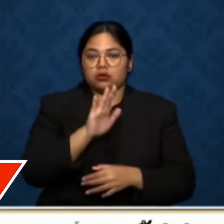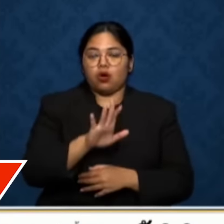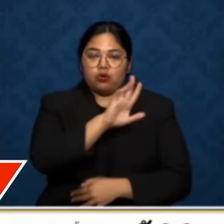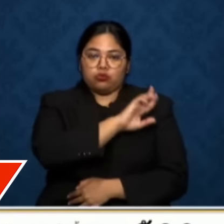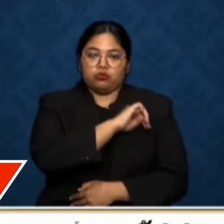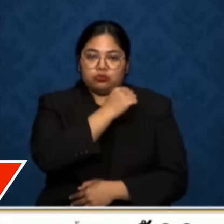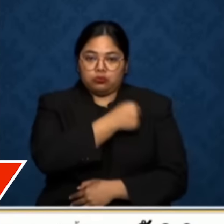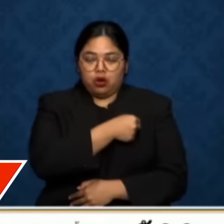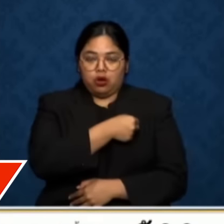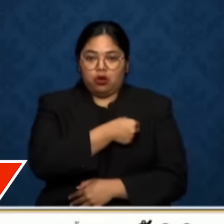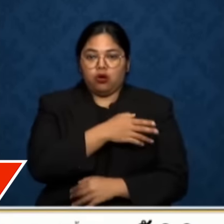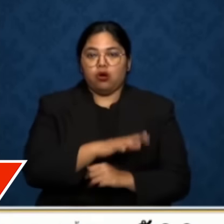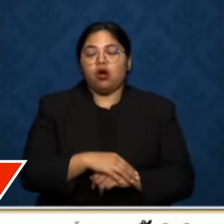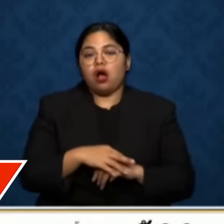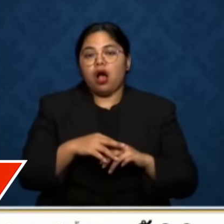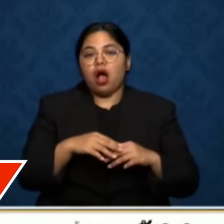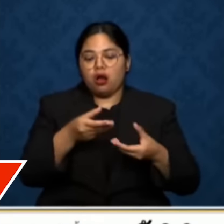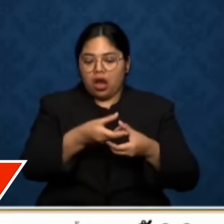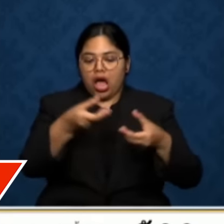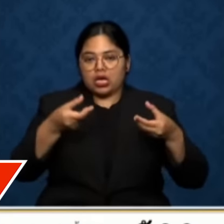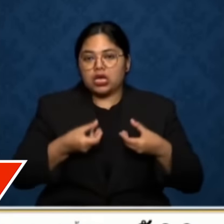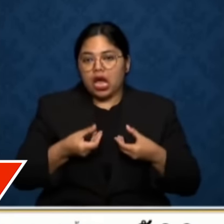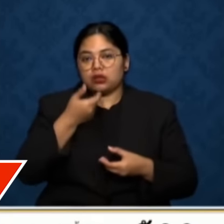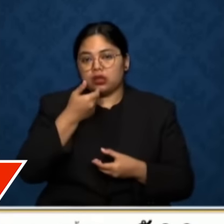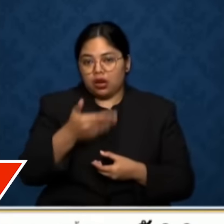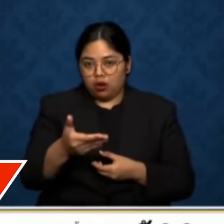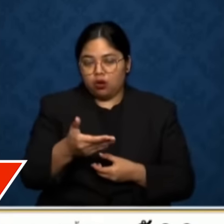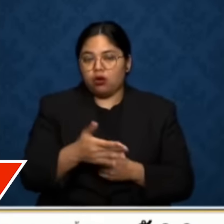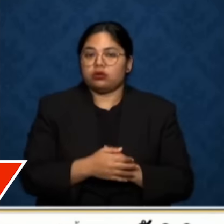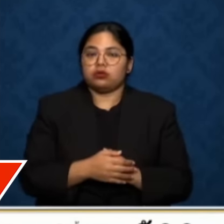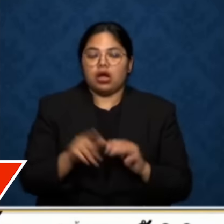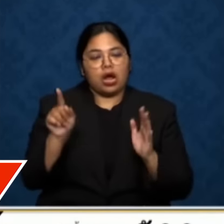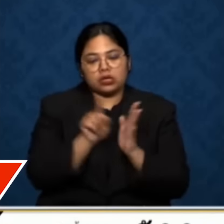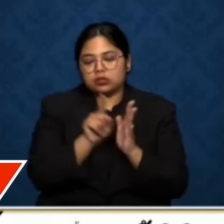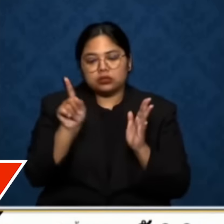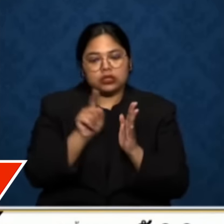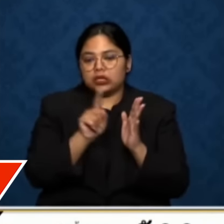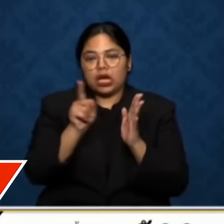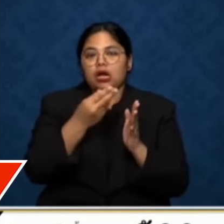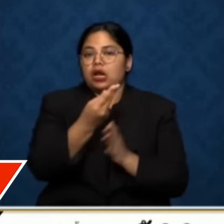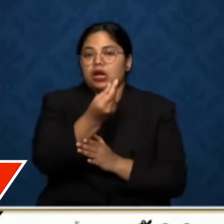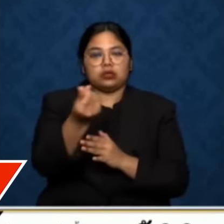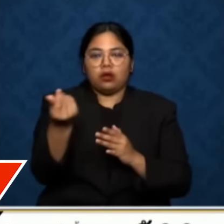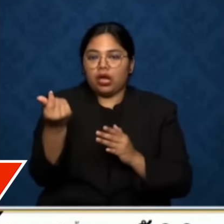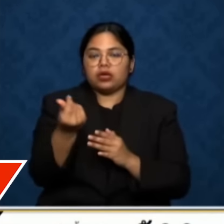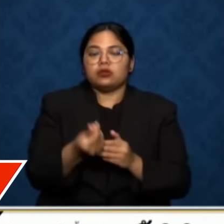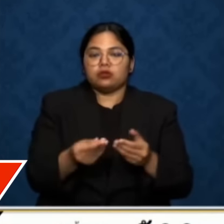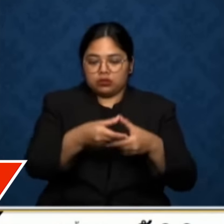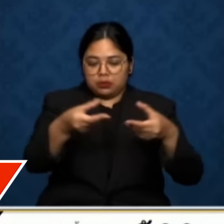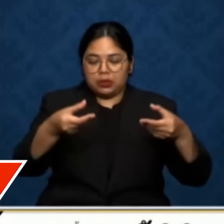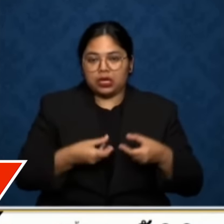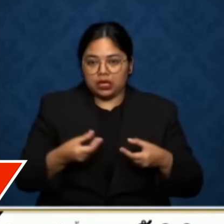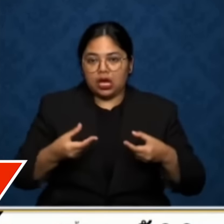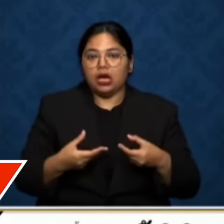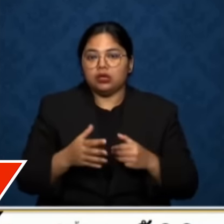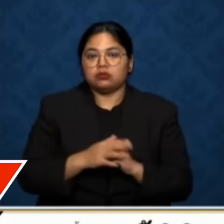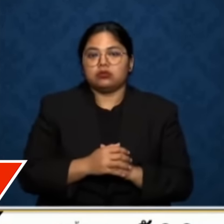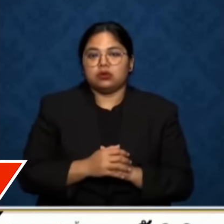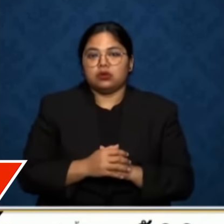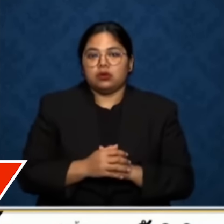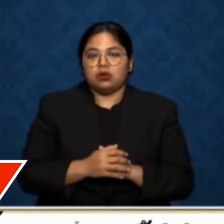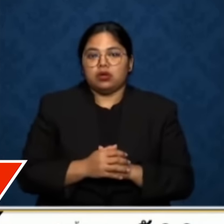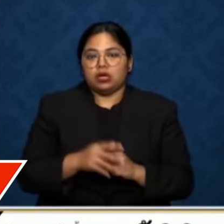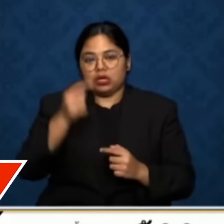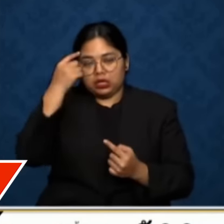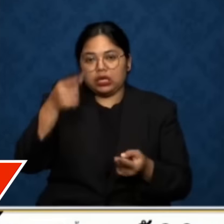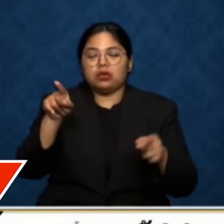ายงานจากทางราชทัณฑ์ตลอดทุกครั้งนะครับแล้วจะเห็นชอบหรือไม่เห็นชอบก็ได้นะครับไม่จำเป็นต้องเห็นชอบเห็นตร